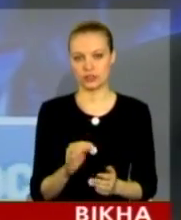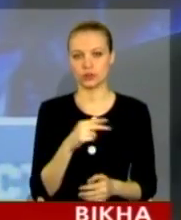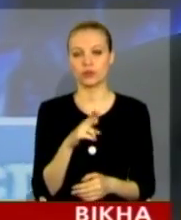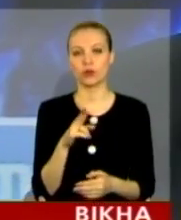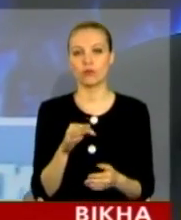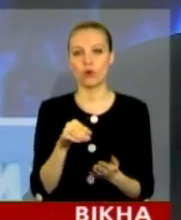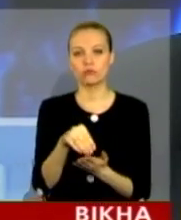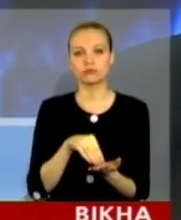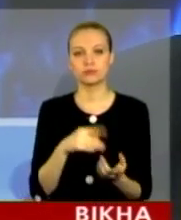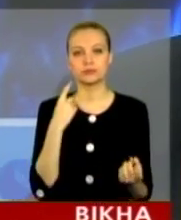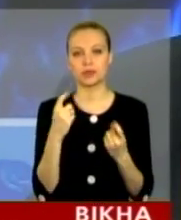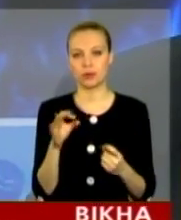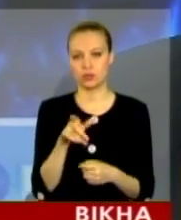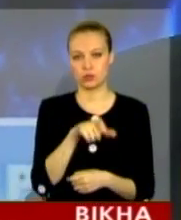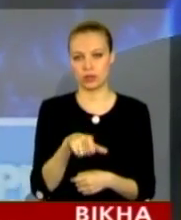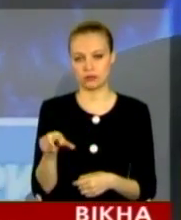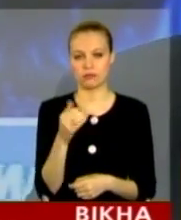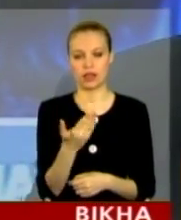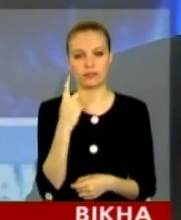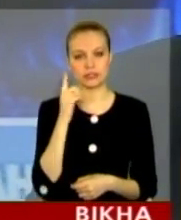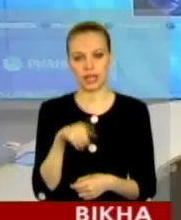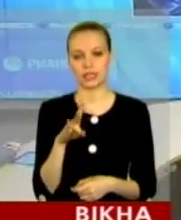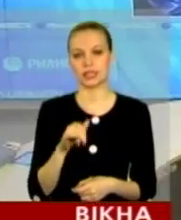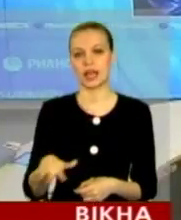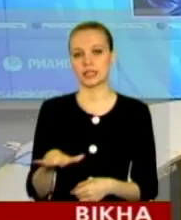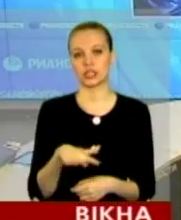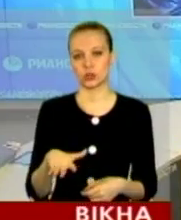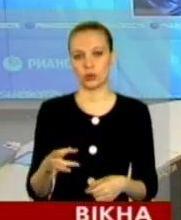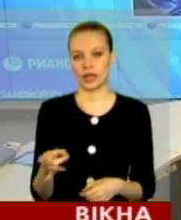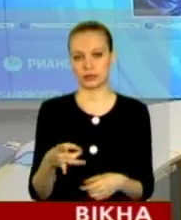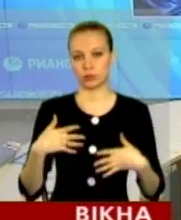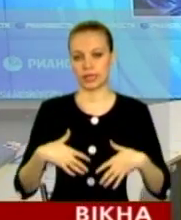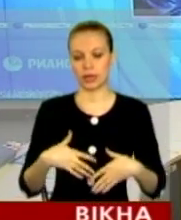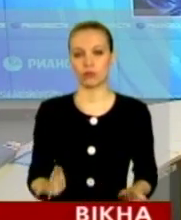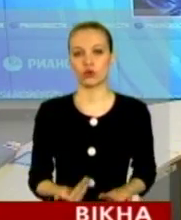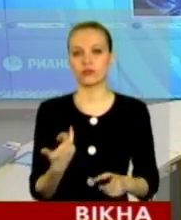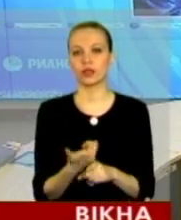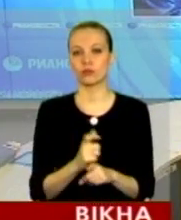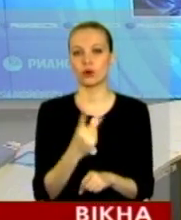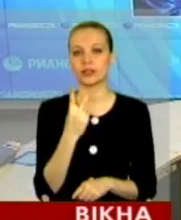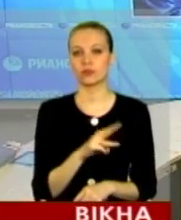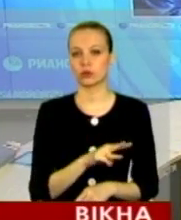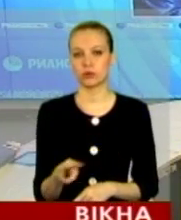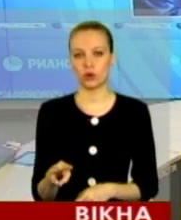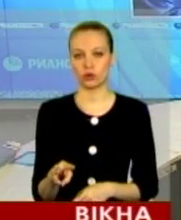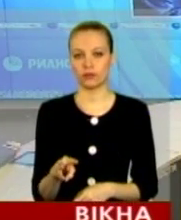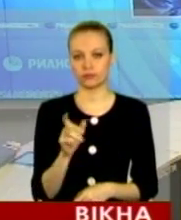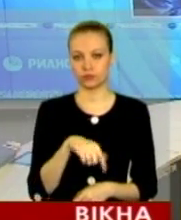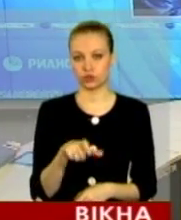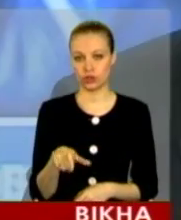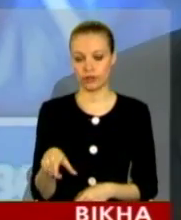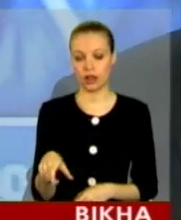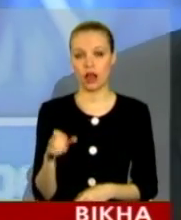даним переписі населення, как вы знаете, на территории Республики Крым проживает более 2 миллионов